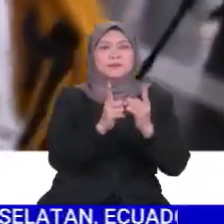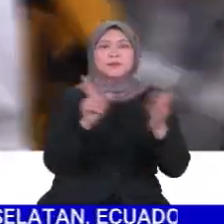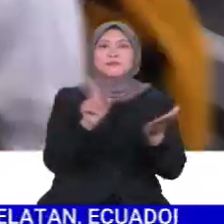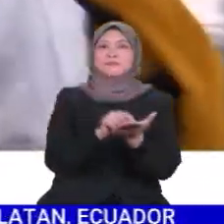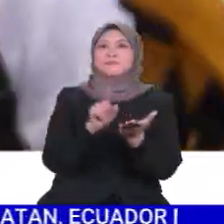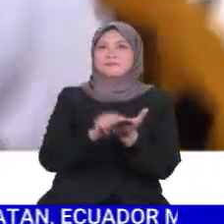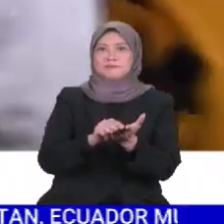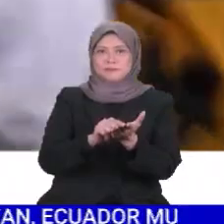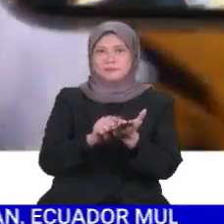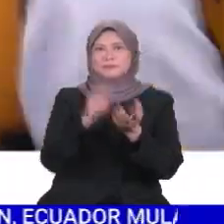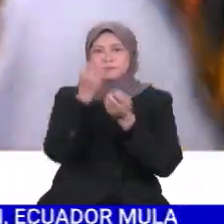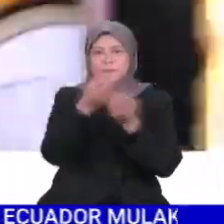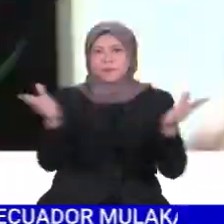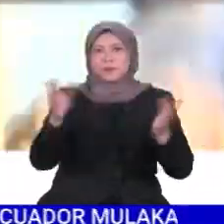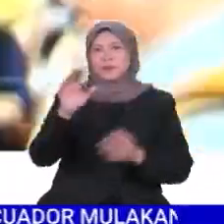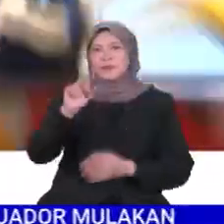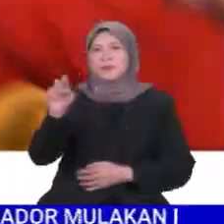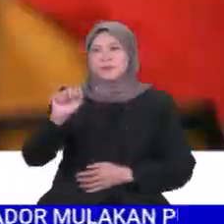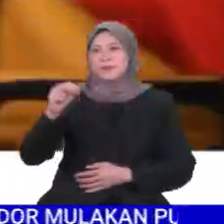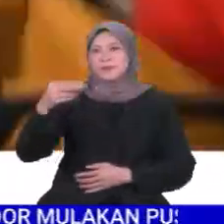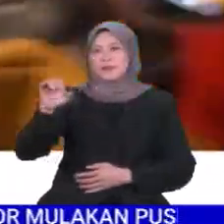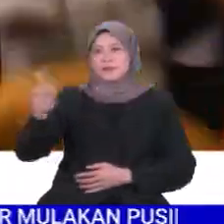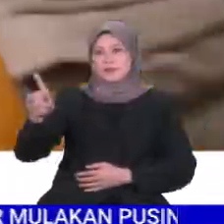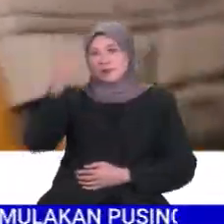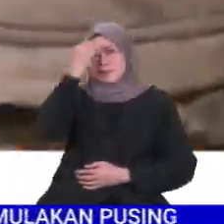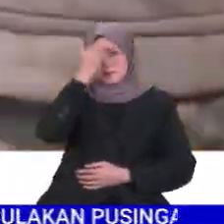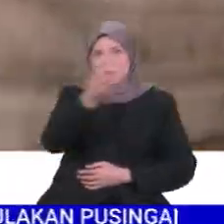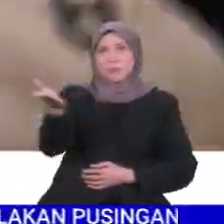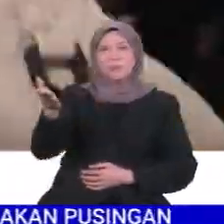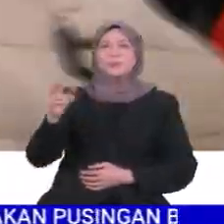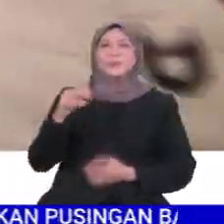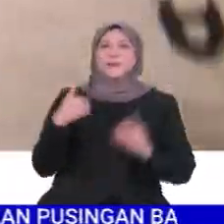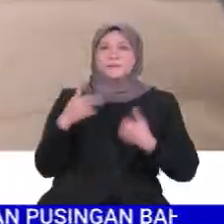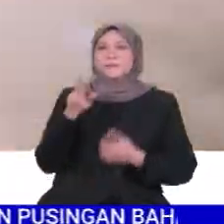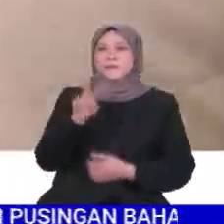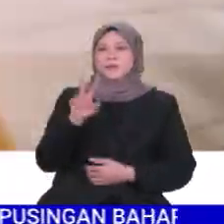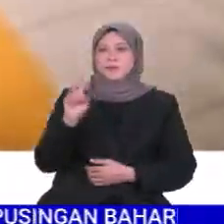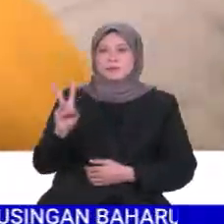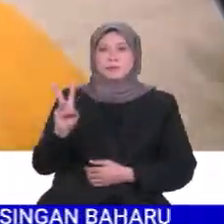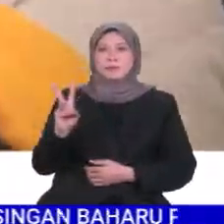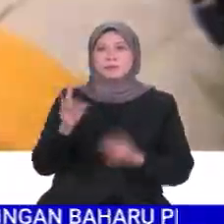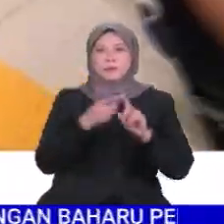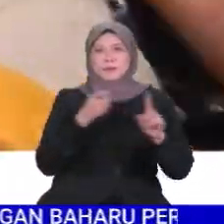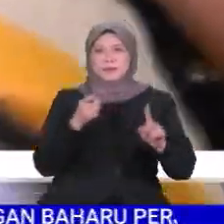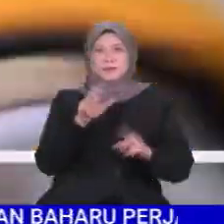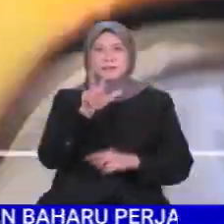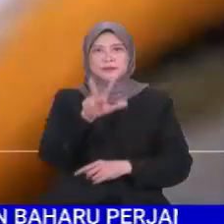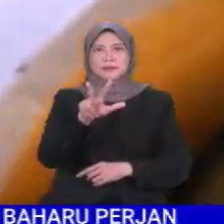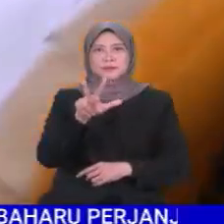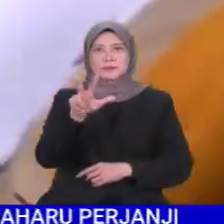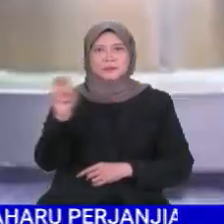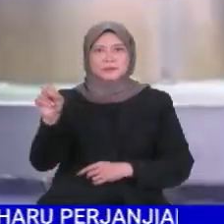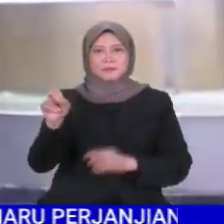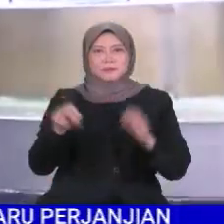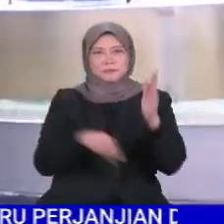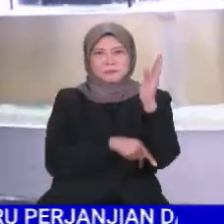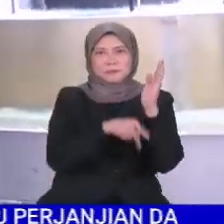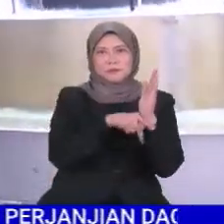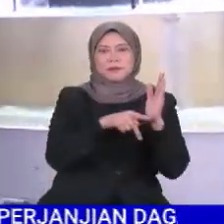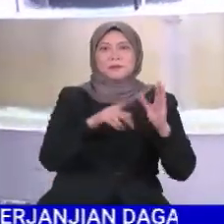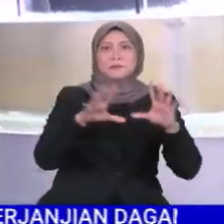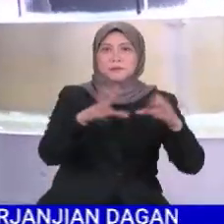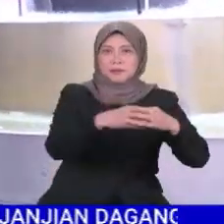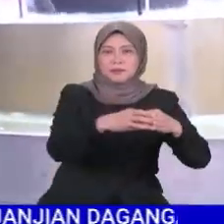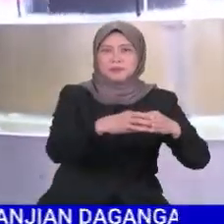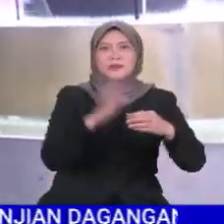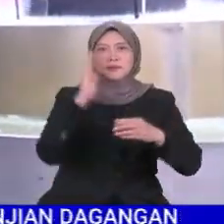sidang medianya, Datuk Seri Ahmad Zahid memaklumkan seramai 26 daripada 30 ahli parlimen parti